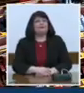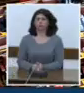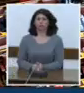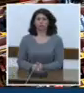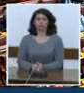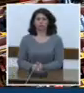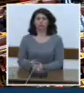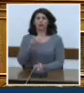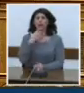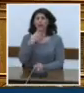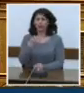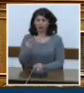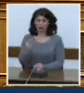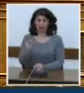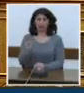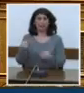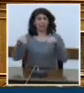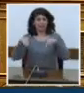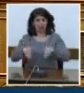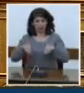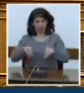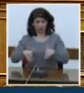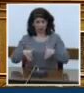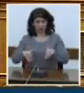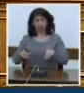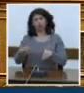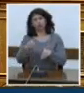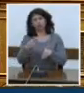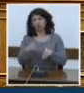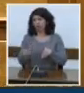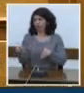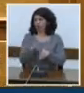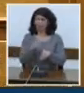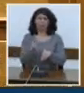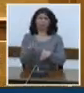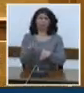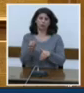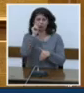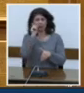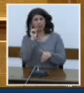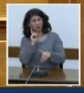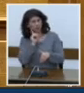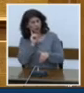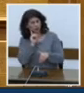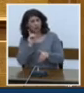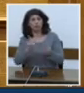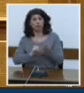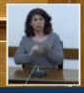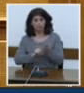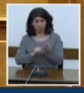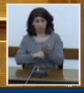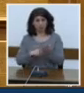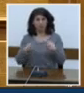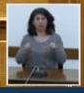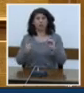Γιατί ο σεβασμός, όχι μόνο στο αλλοφύλο, αλλά και στη διαφορετικότητα, πρέπει να διδάσκεται από νωρίς.